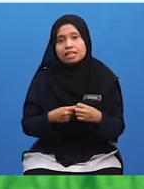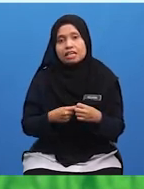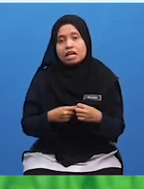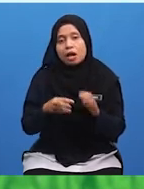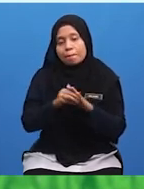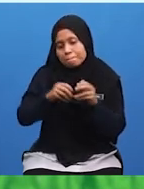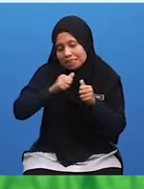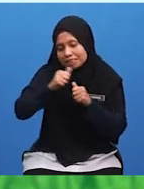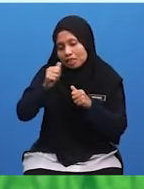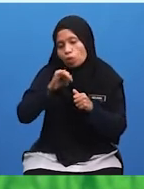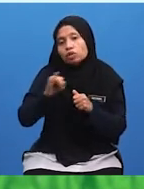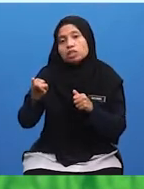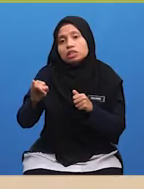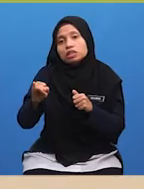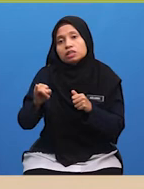menjauhi.